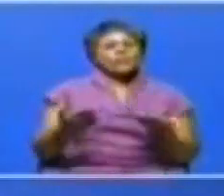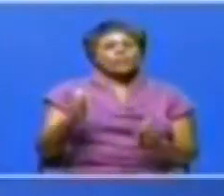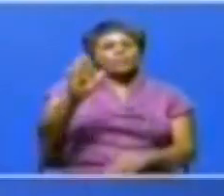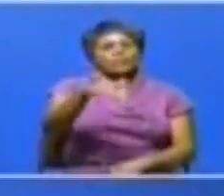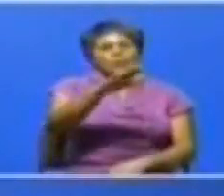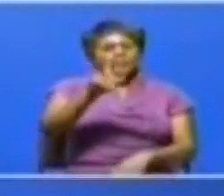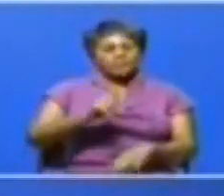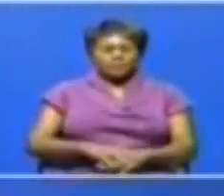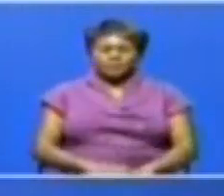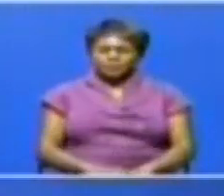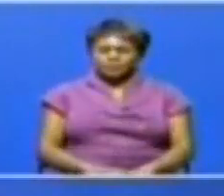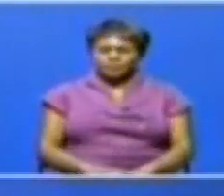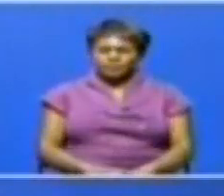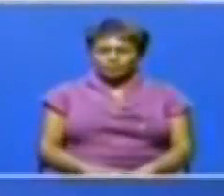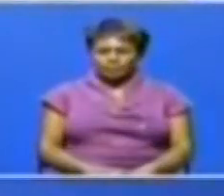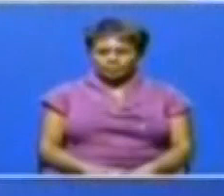hili tunapofunga?